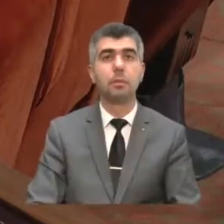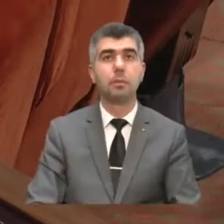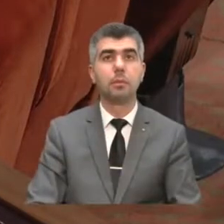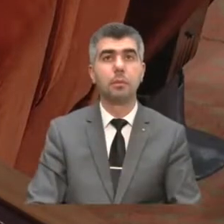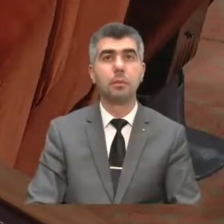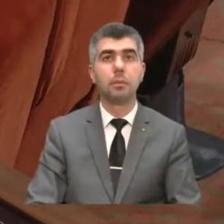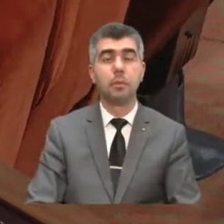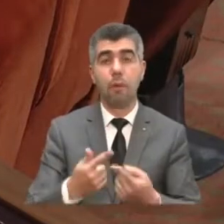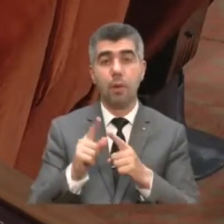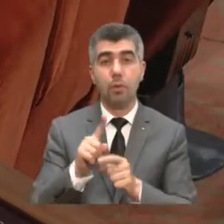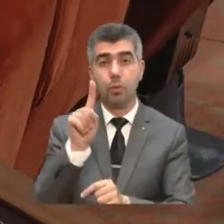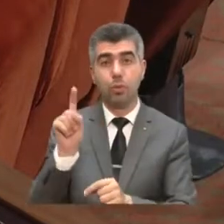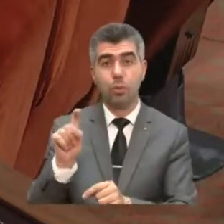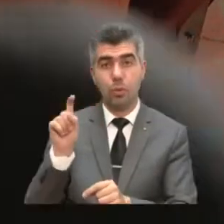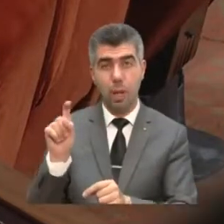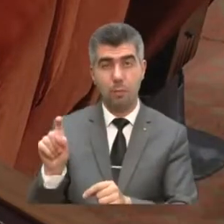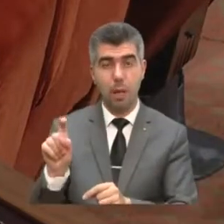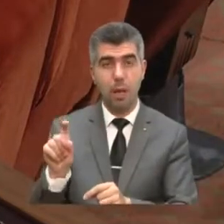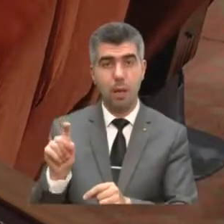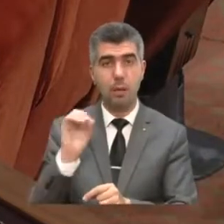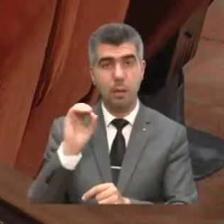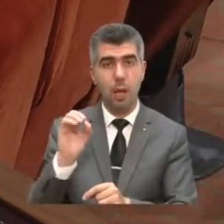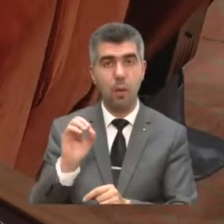بين الجامعه الترابيه والقطاع،